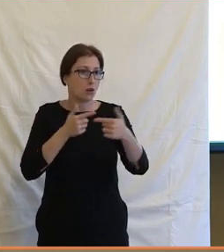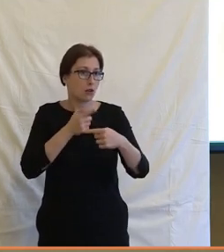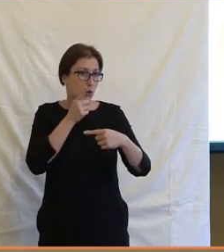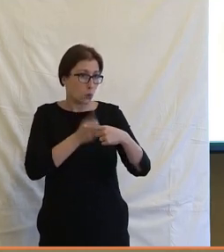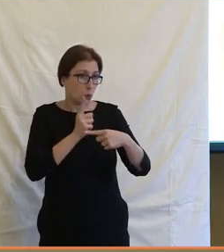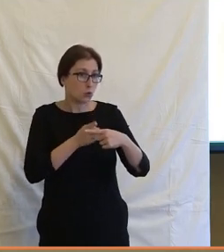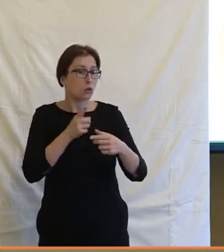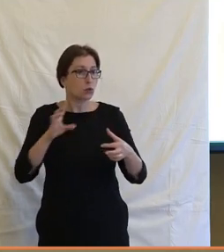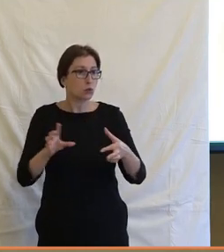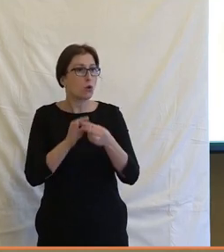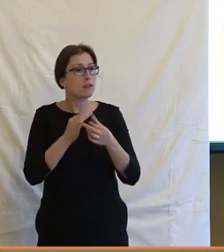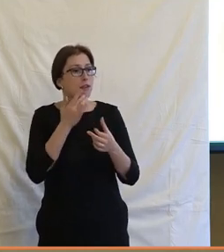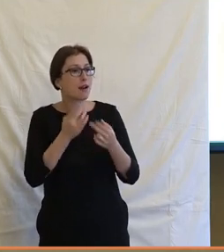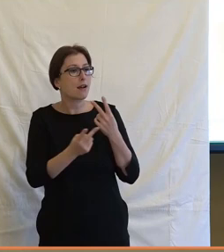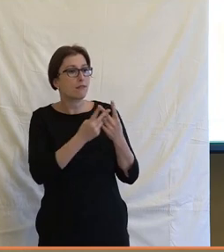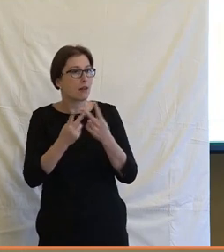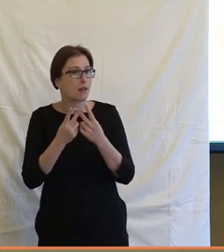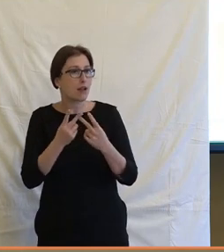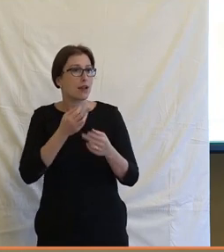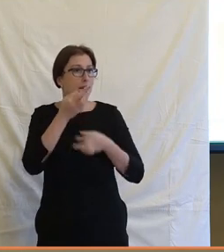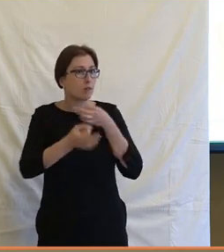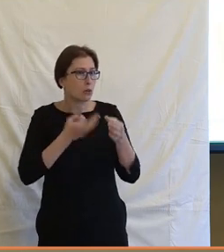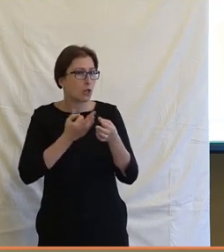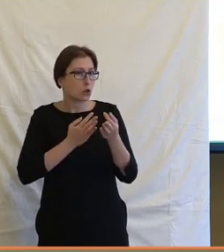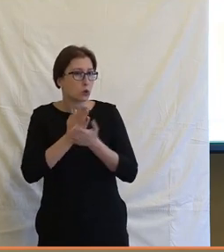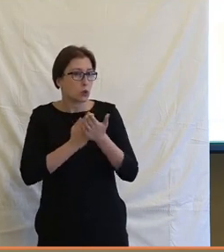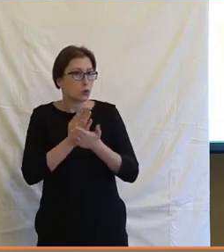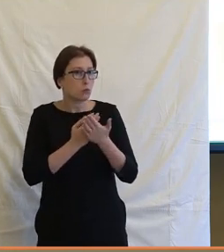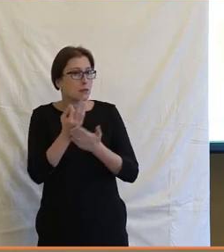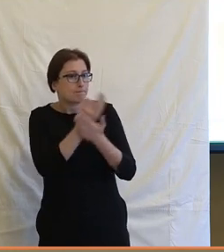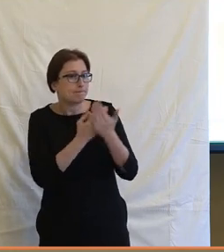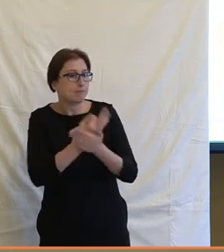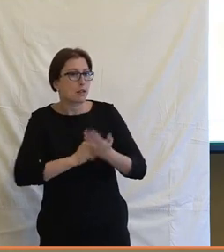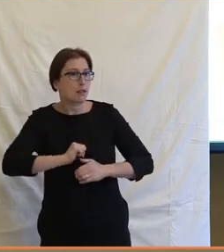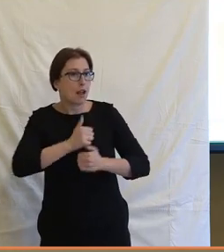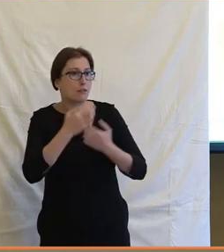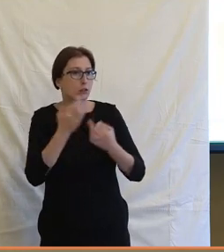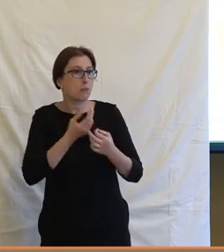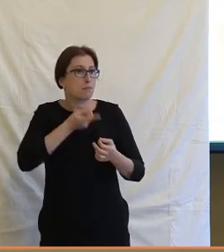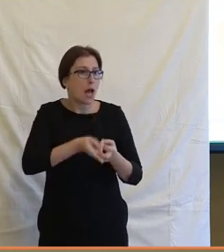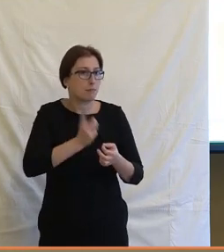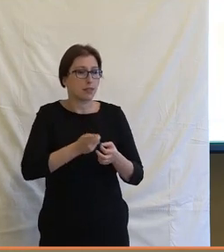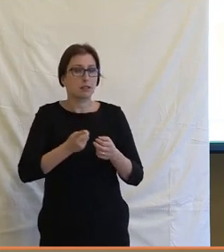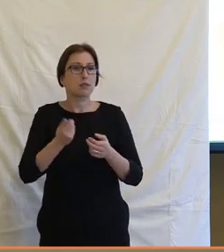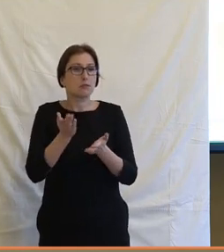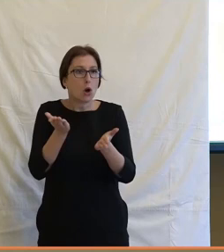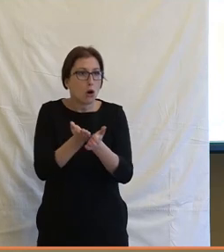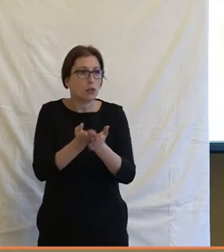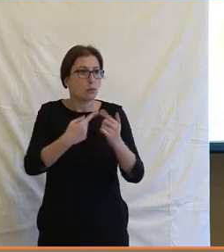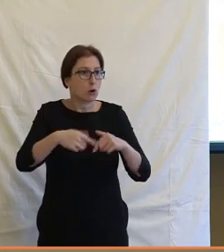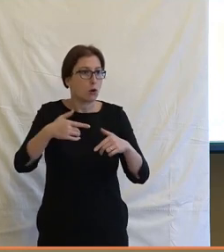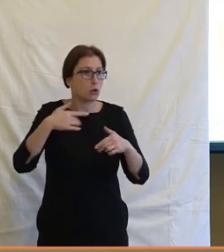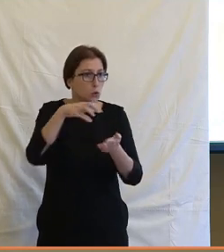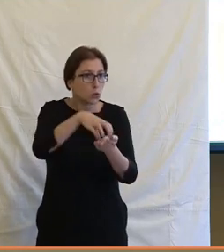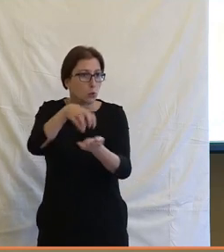na design informačních služeb, kde už přístupnost je cosi, co je přímo součástí těch osnov a studenti